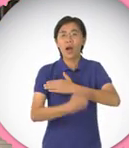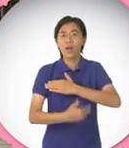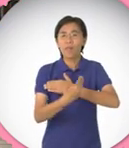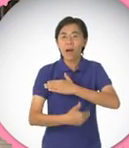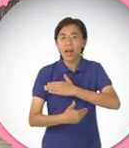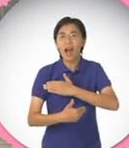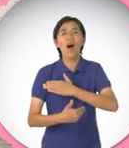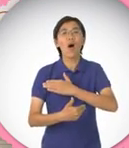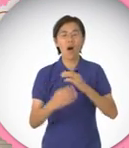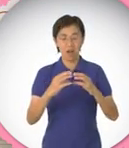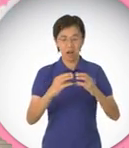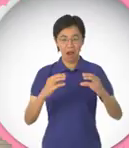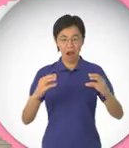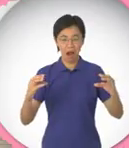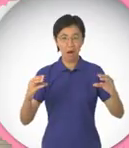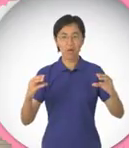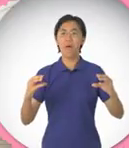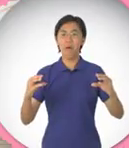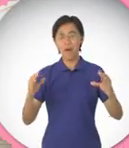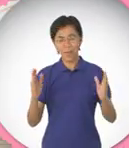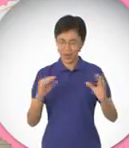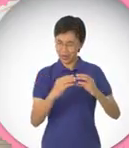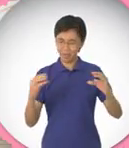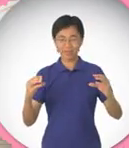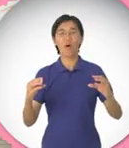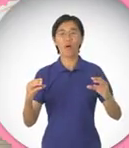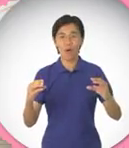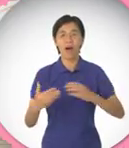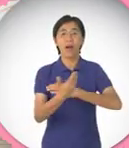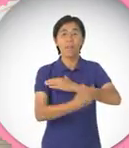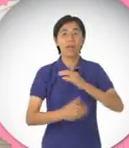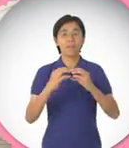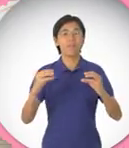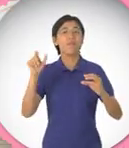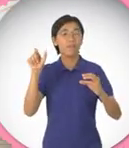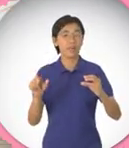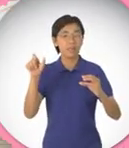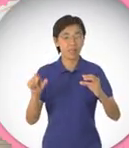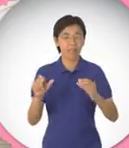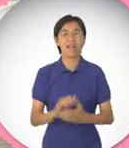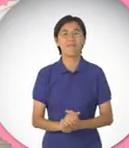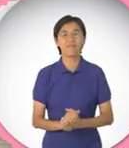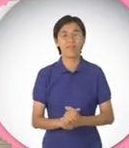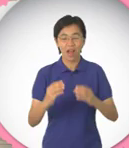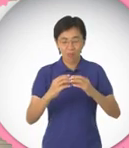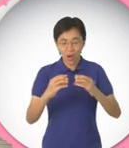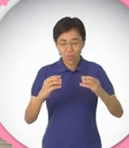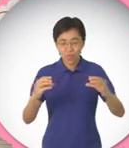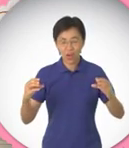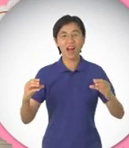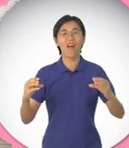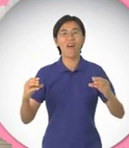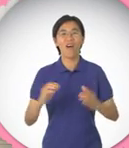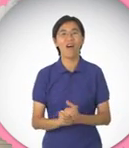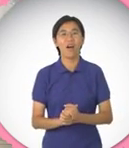ประมาณแค่นี้เลยนะครับคือขนมปังฝรั่งเศสนะคร ับ ใช่ค่ะ ครับผมลักษณะเขาจะเป็นคล้ายๆ แห้งยาวๆ แห้งใช่ไหมคร ับ เป็นขนมปังผิว